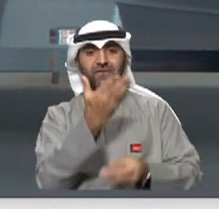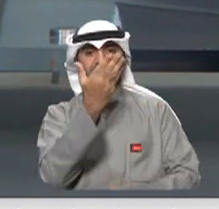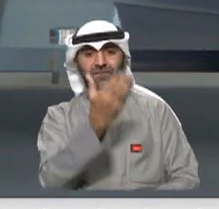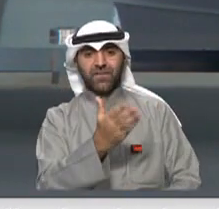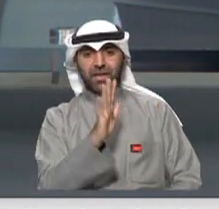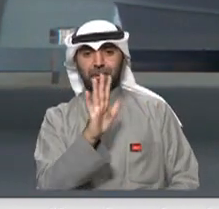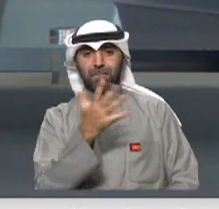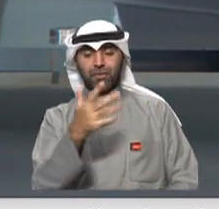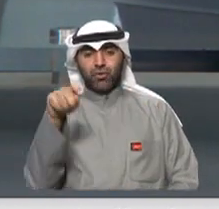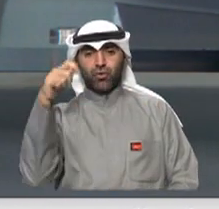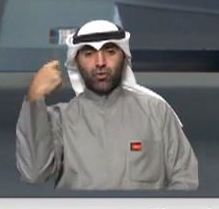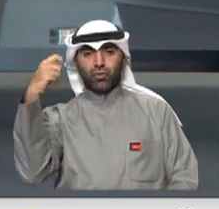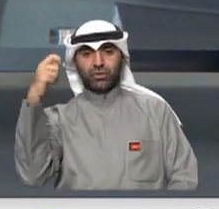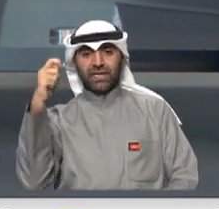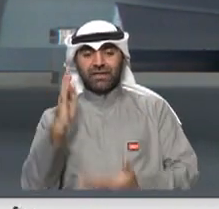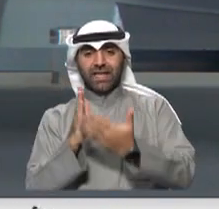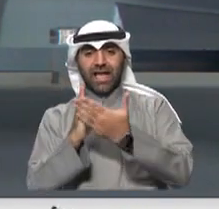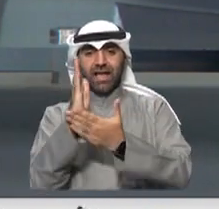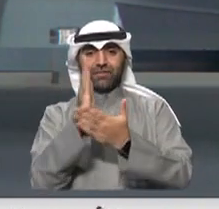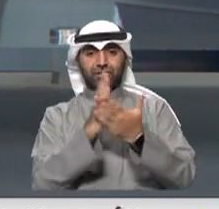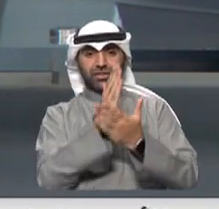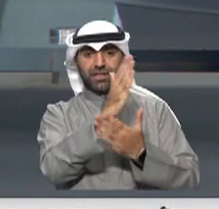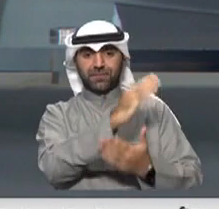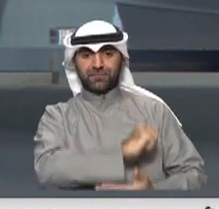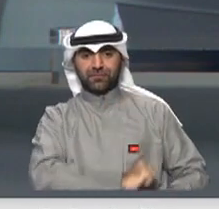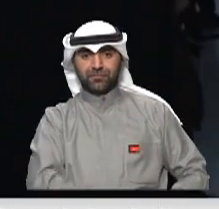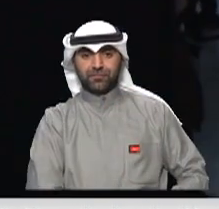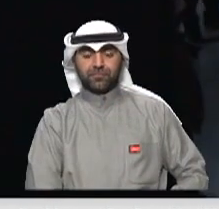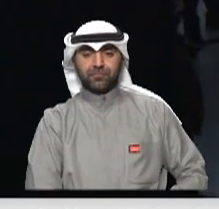على إشهار دار الآثار الإسلامية.